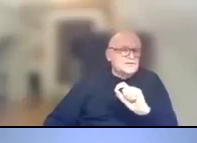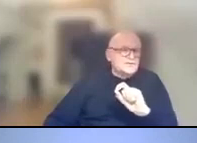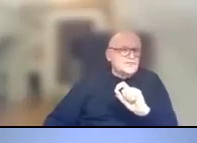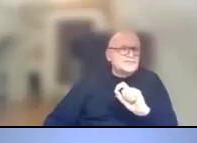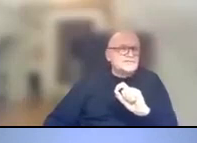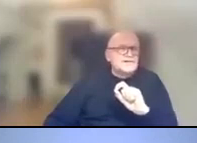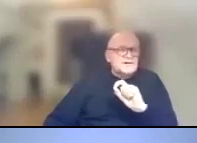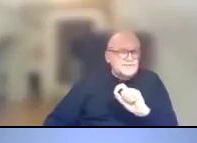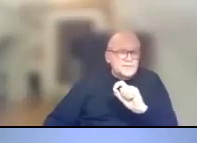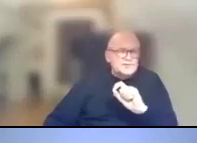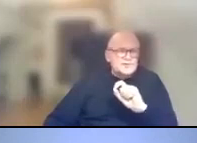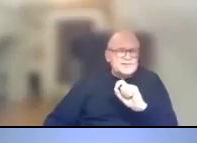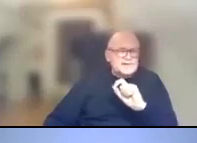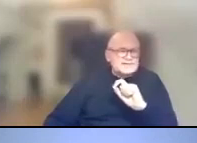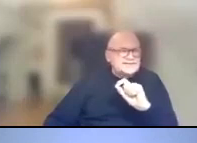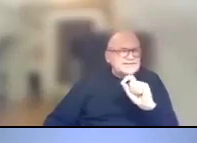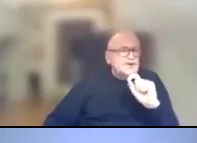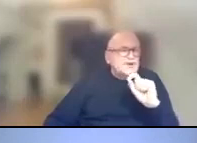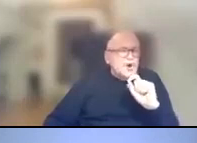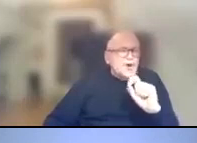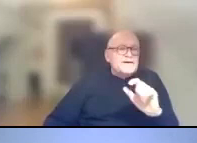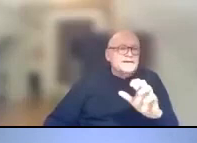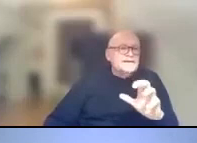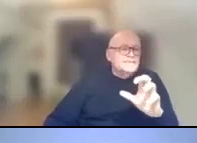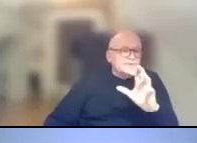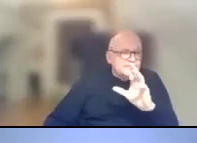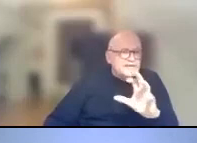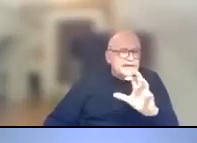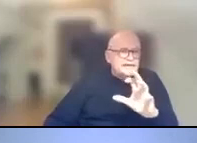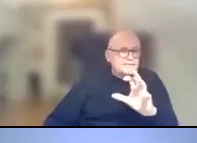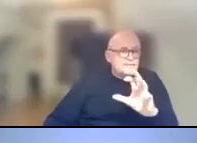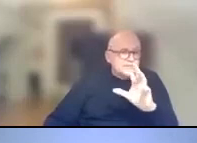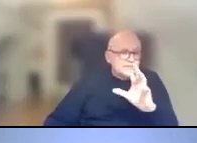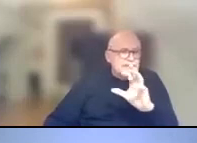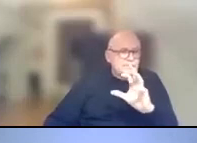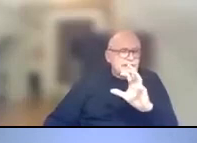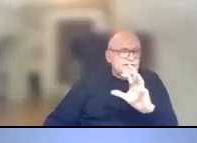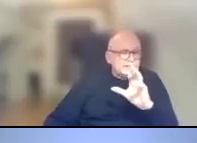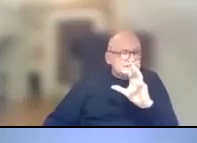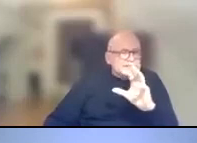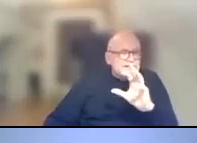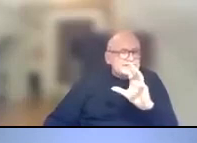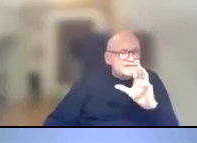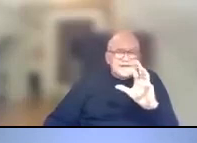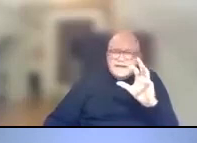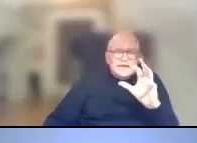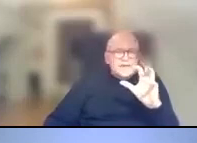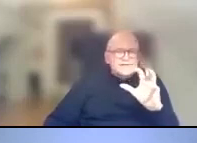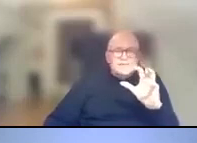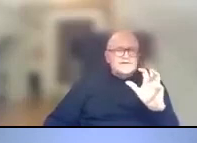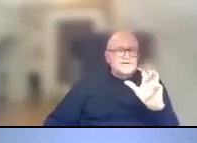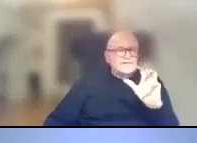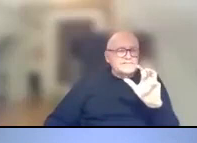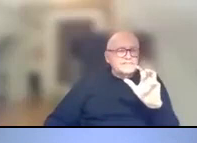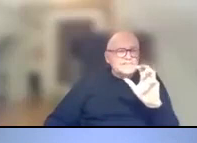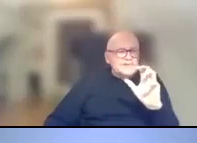die Bedürfnisse, die Wünsche des Patienten, ob er leben möchte, wie er leben möchte, wie er behandelt würde. Das weiß er nicht. Es